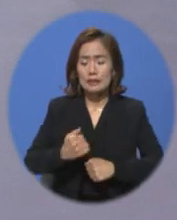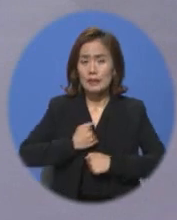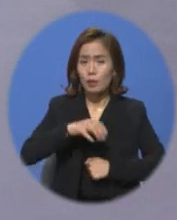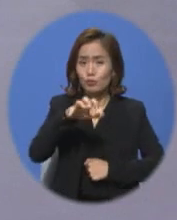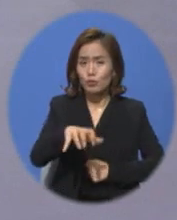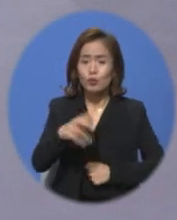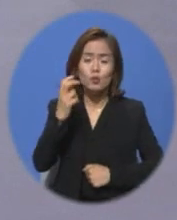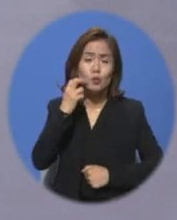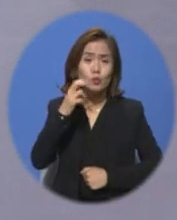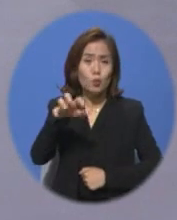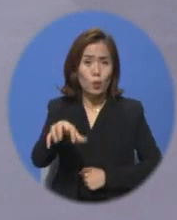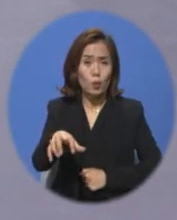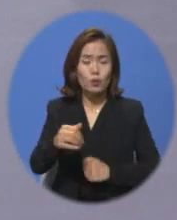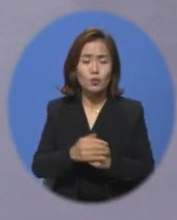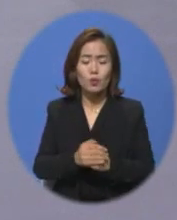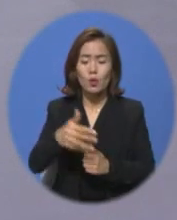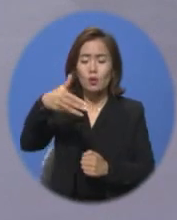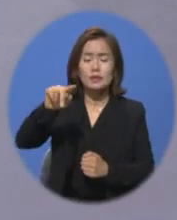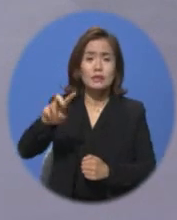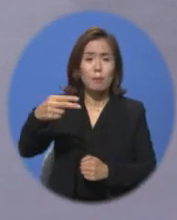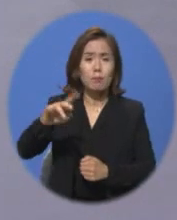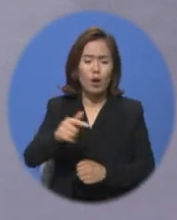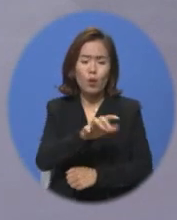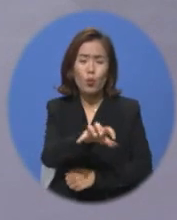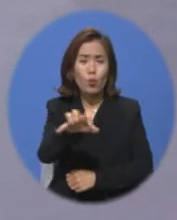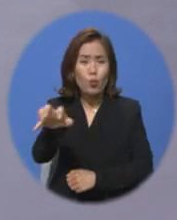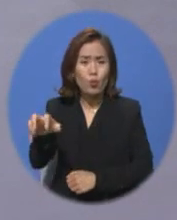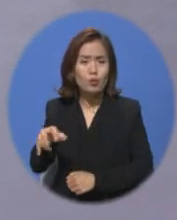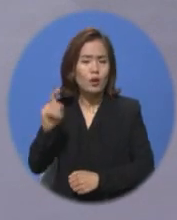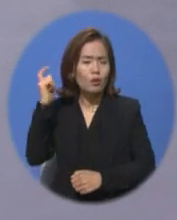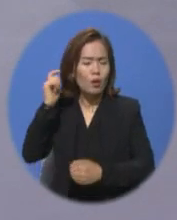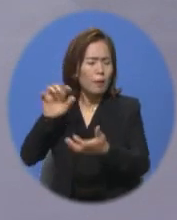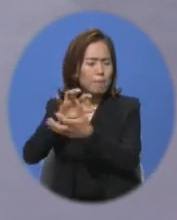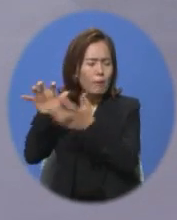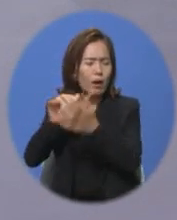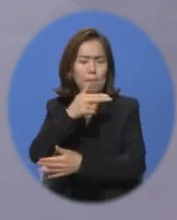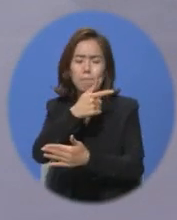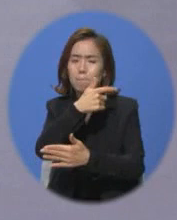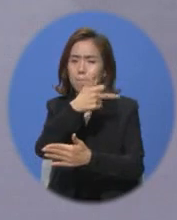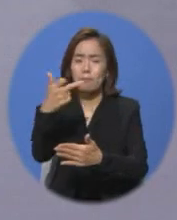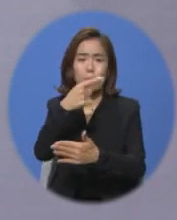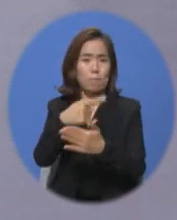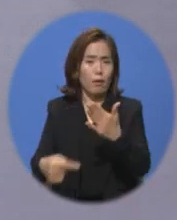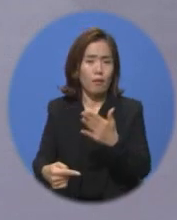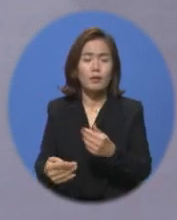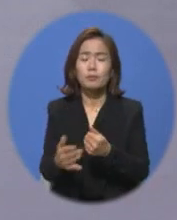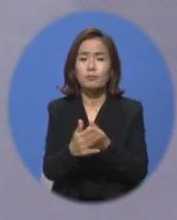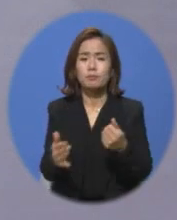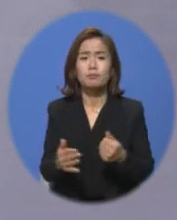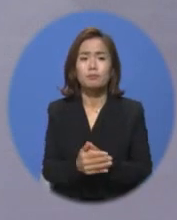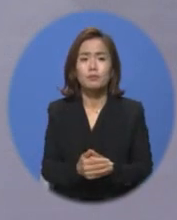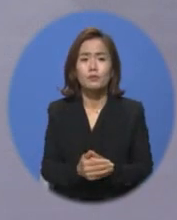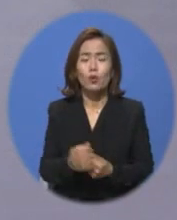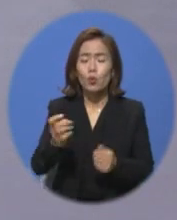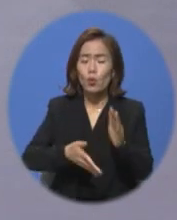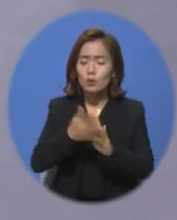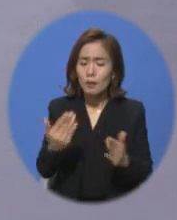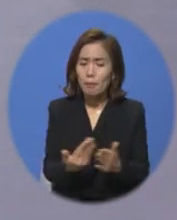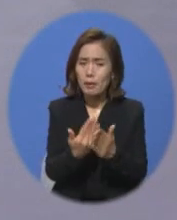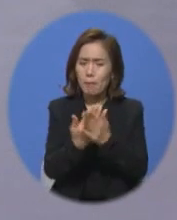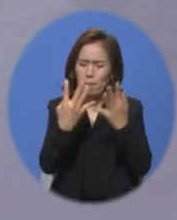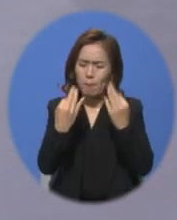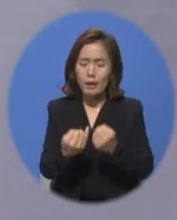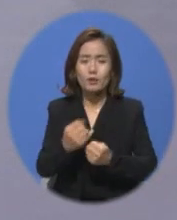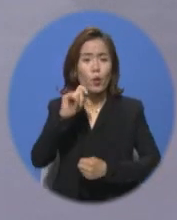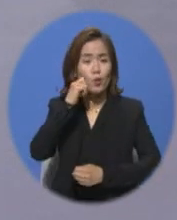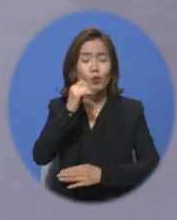구,송정리, 첨단구등도 극심한소음피해에시달리고있습니다. 게다가이는 도시개발